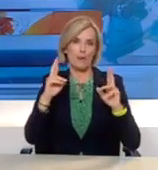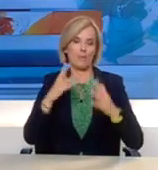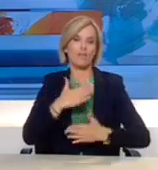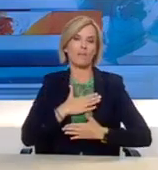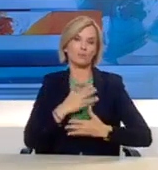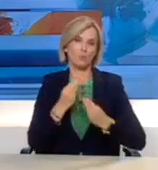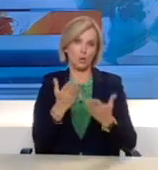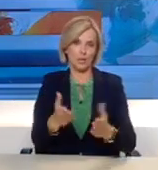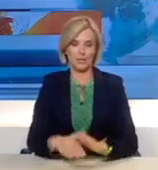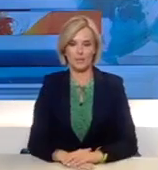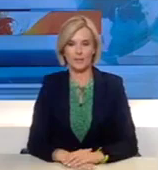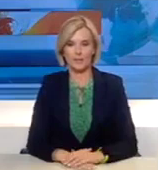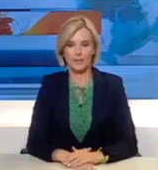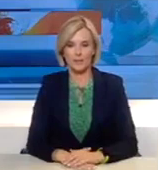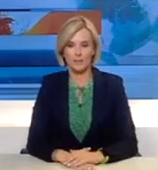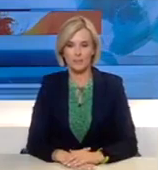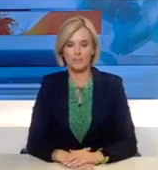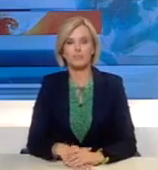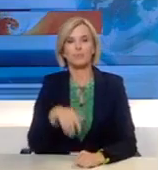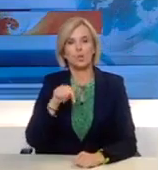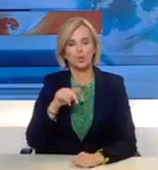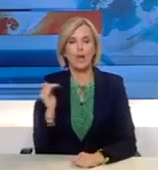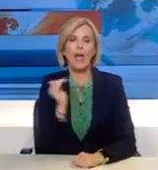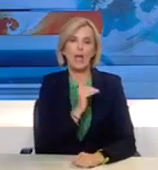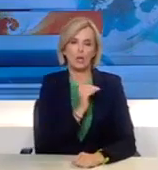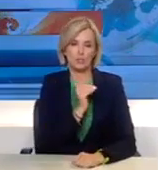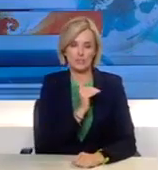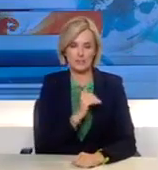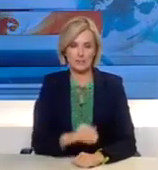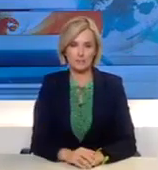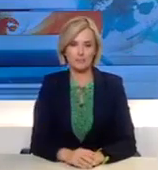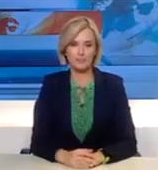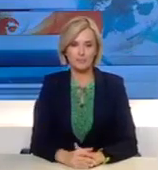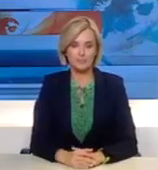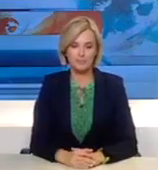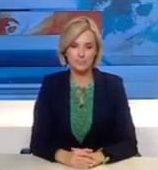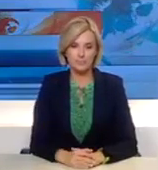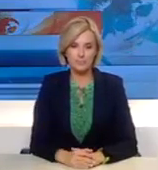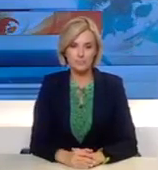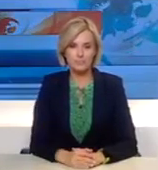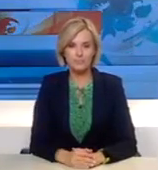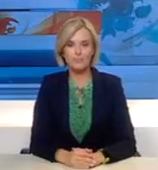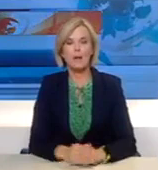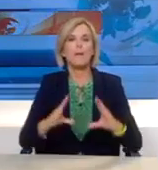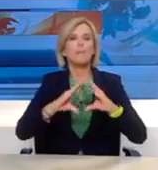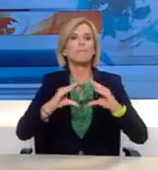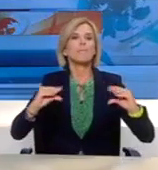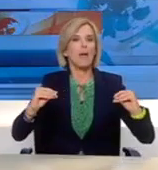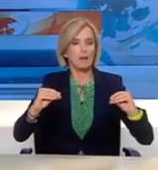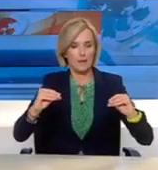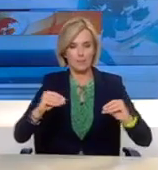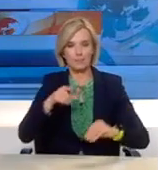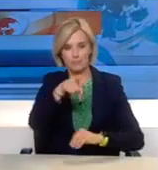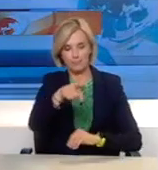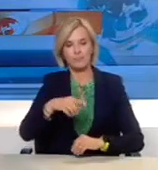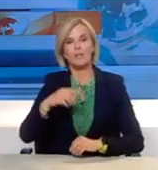ευχαριστώ. Ευχαριστούμε, κύριε Υπουργέ. Να περάσουμε σε ερωτήσεις. Η κυρία Λιφεροπούλου από τον τηλεοπτικό σταθμό Μέγκα.